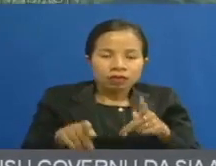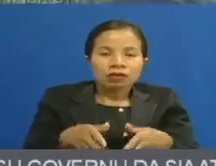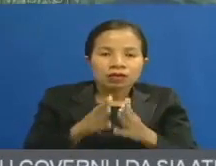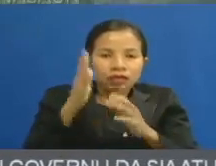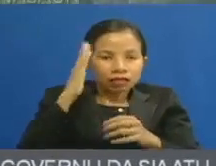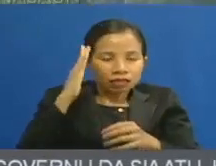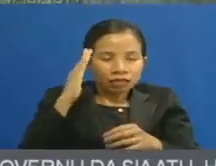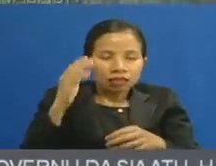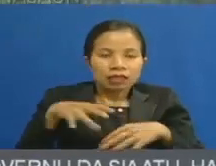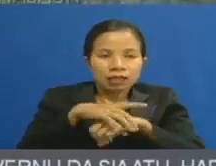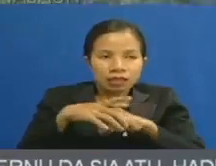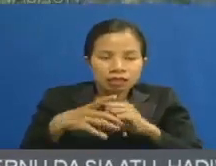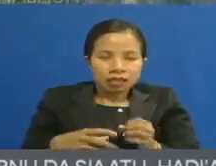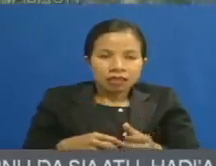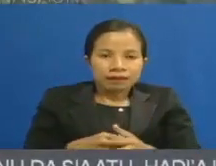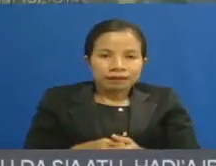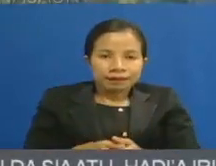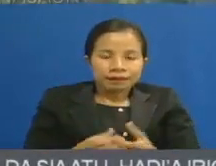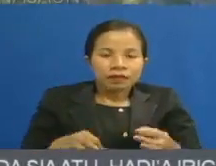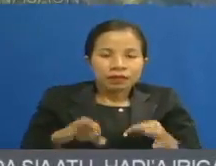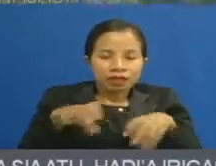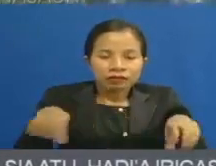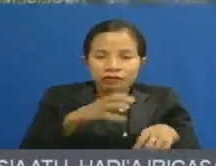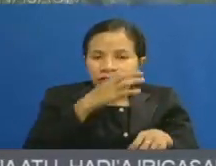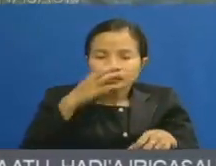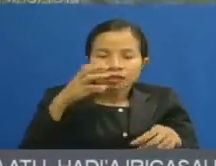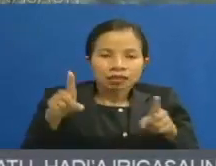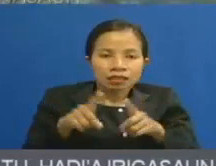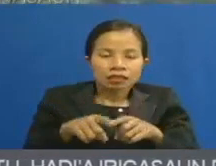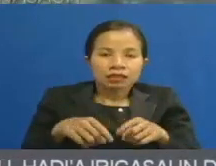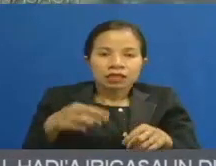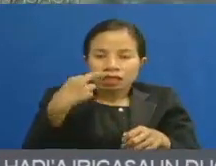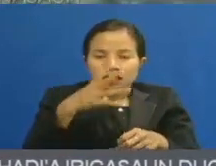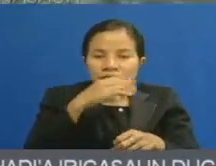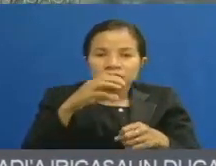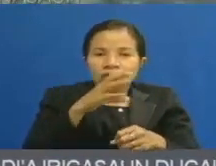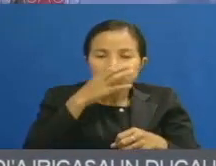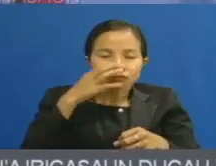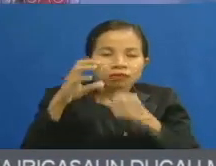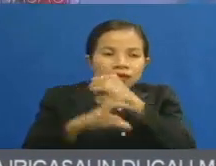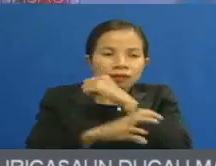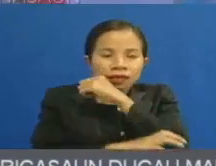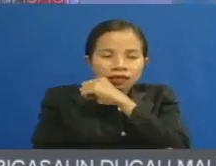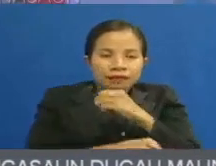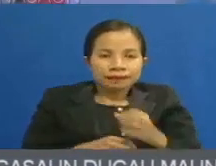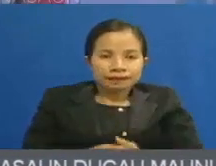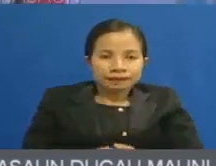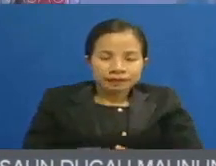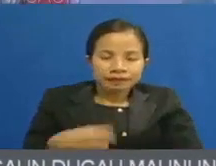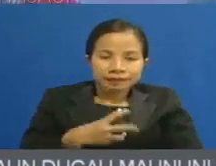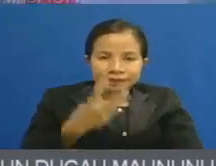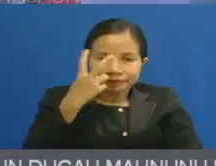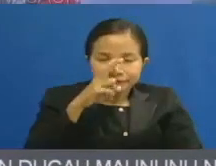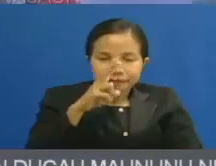katak raitetuk dugau potense wa sektor agrikola hanesan natar notos babatar. Itahare